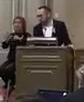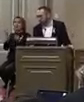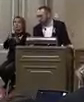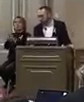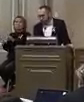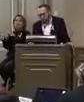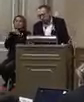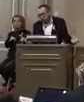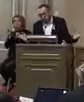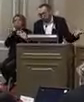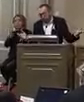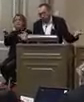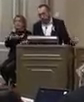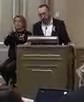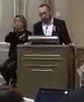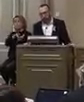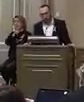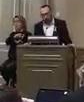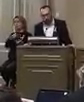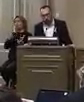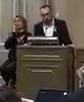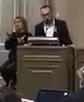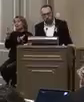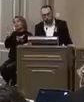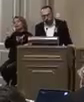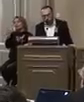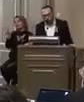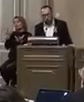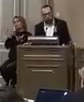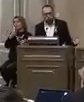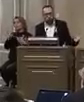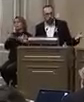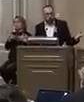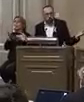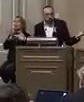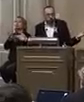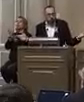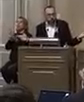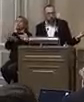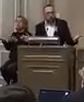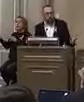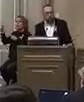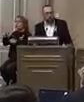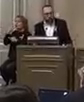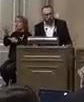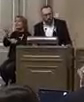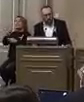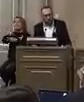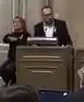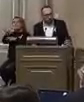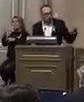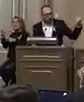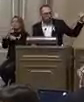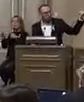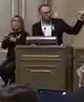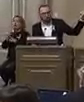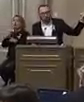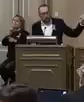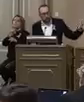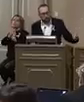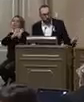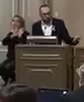toga mogu samo reći da očito moramo tamo staviti zaštitarsku službu koja će vršiti nadzor kako se ne bi ilegalno odlagalo